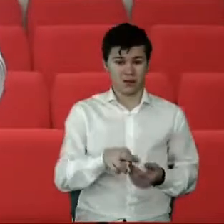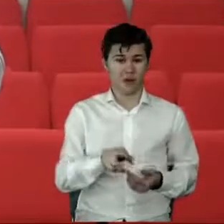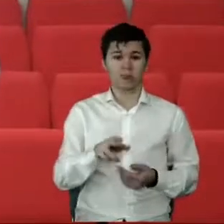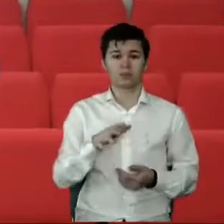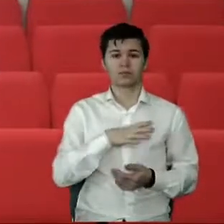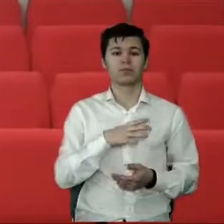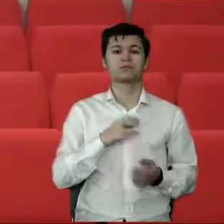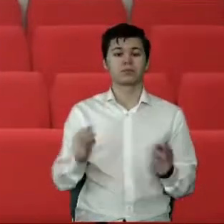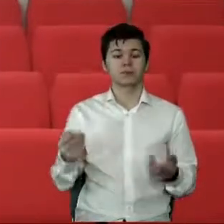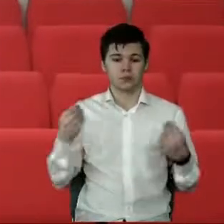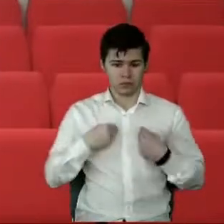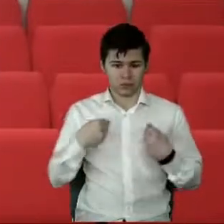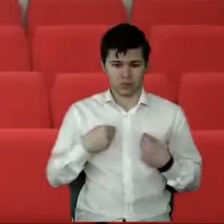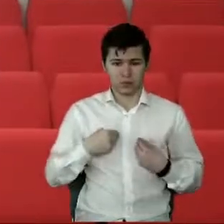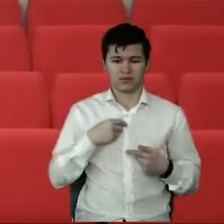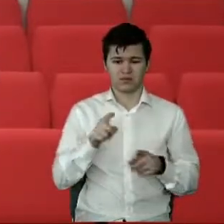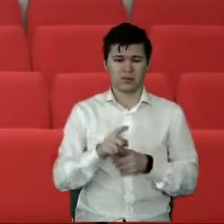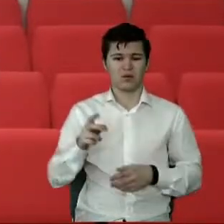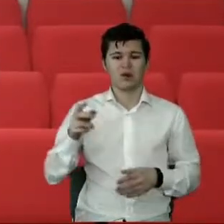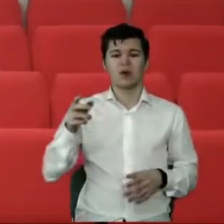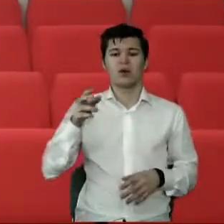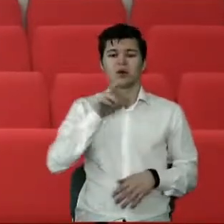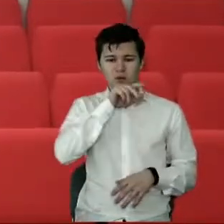Волосатый страшный человек, одетый в козью кожу.